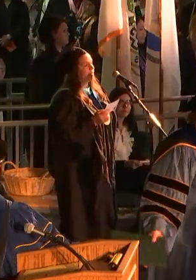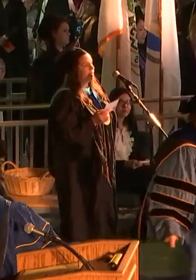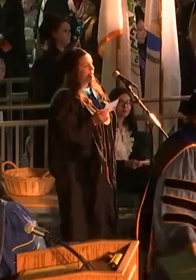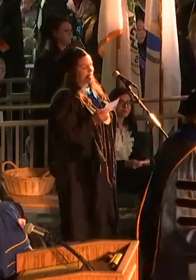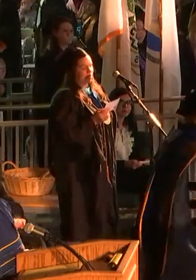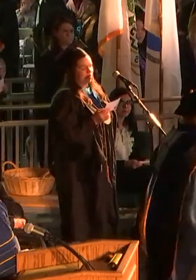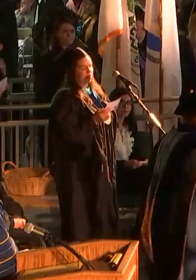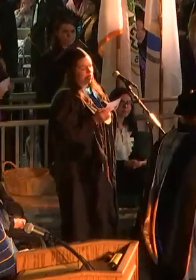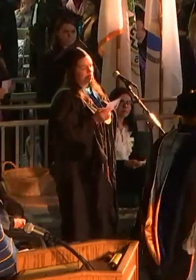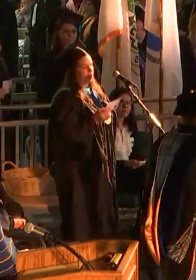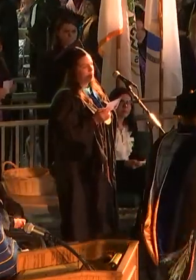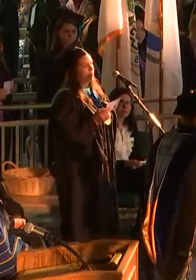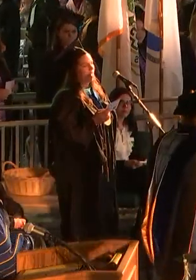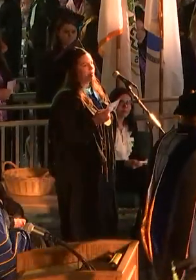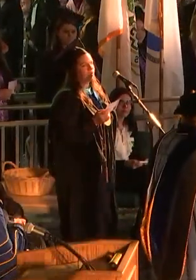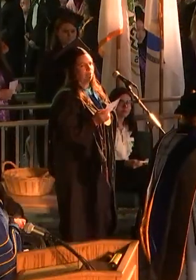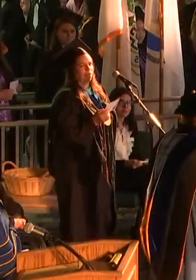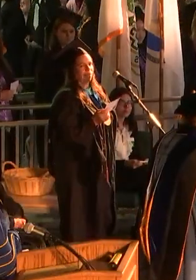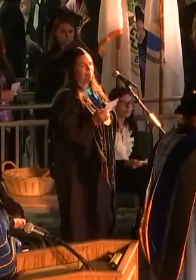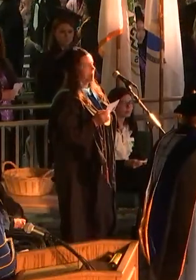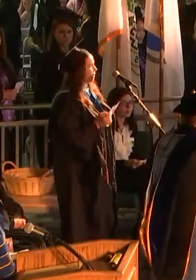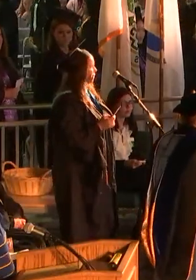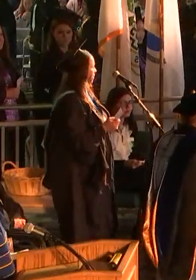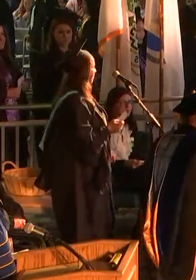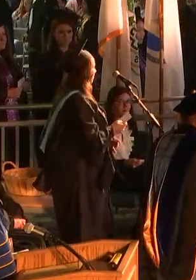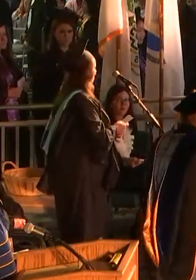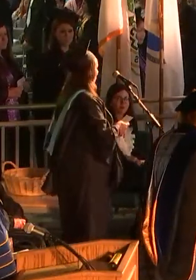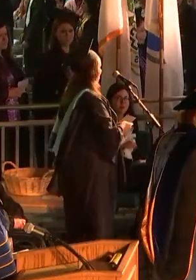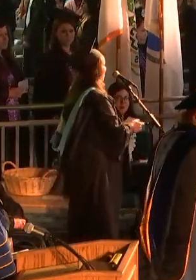Michaela Ann Mello, magna cum laude.